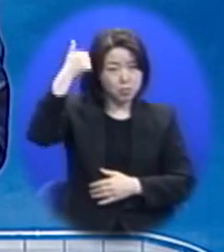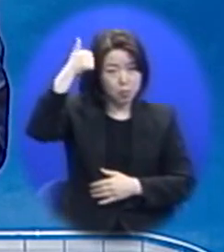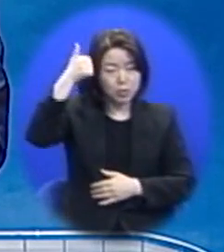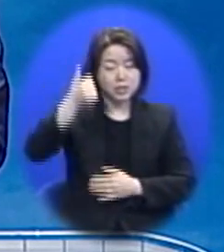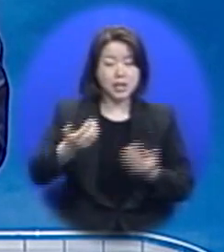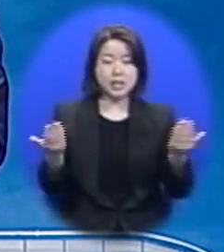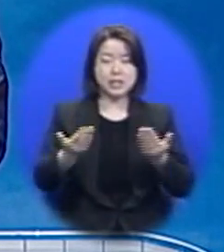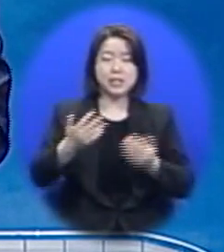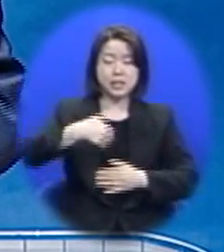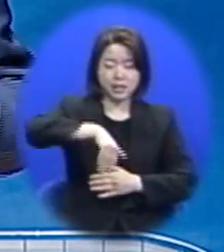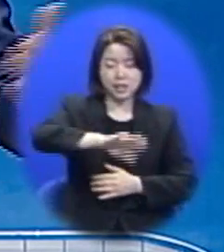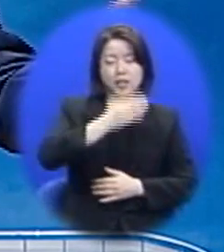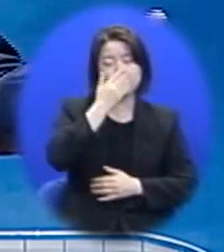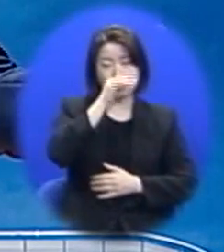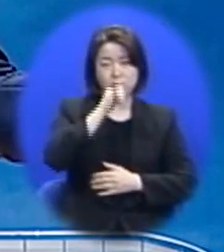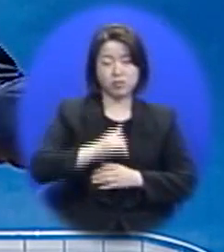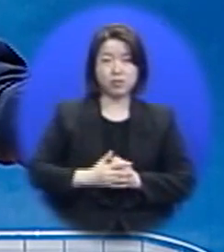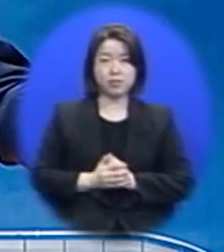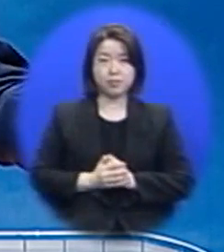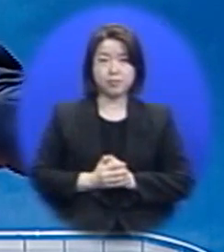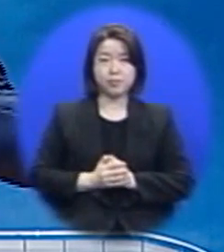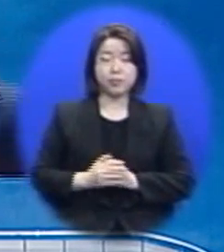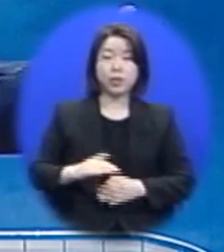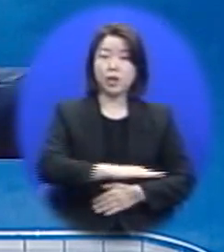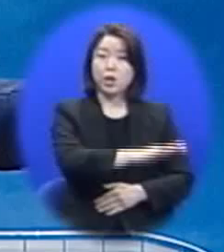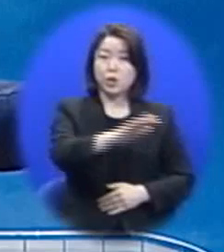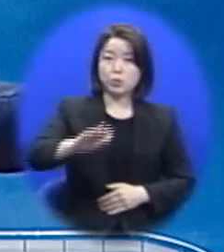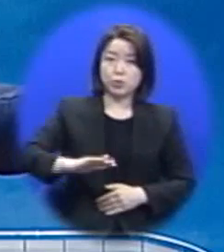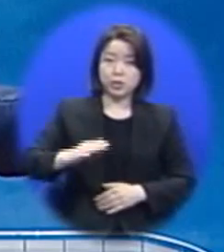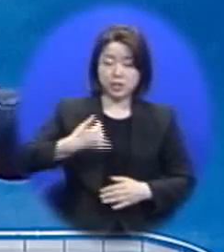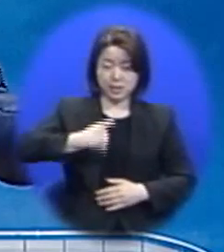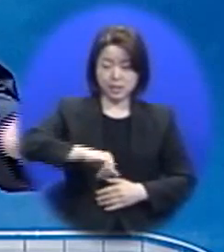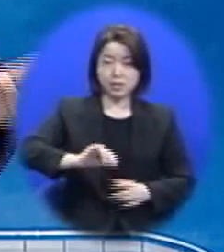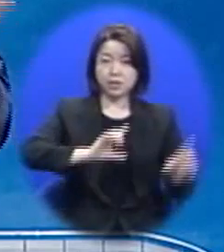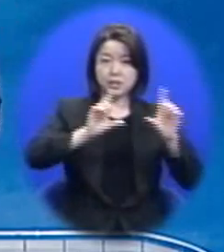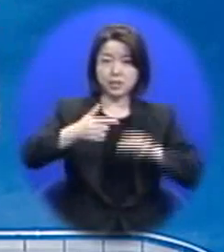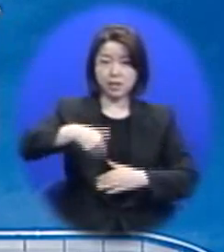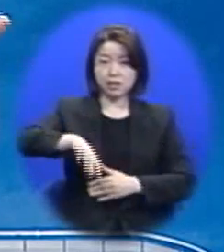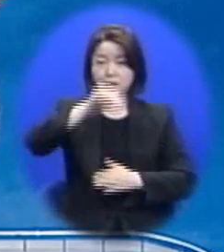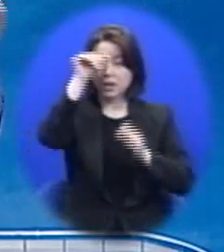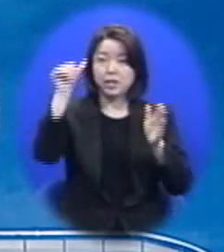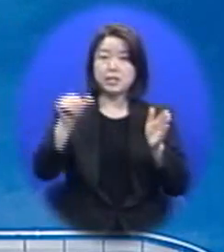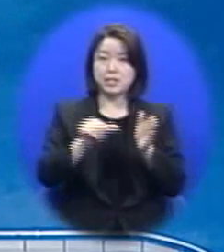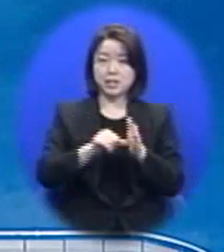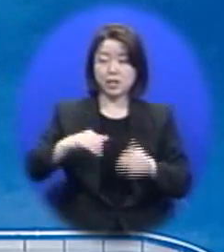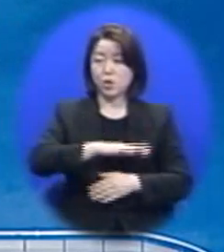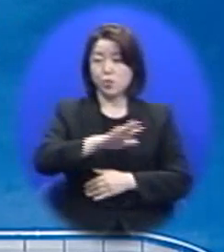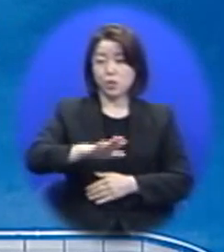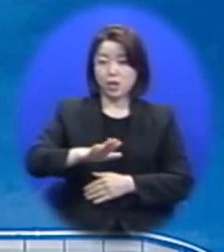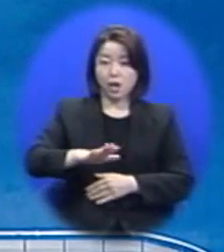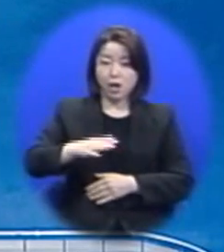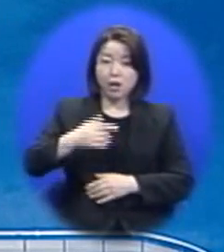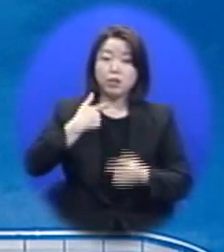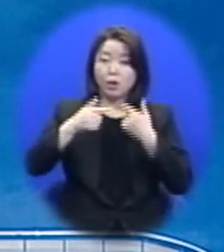거죠. 여러분, 우리 자녀들이 살아갈 인생이 우리가 다 살아봤기 때문에